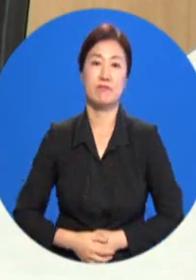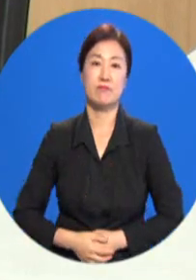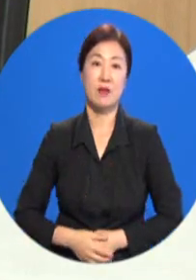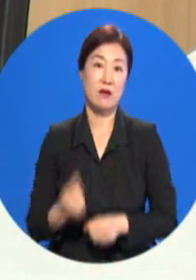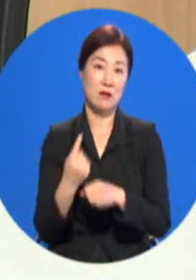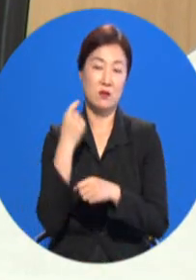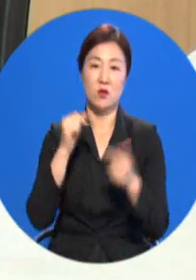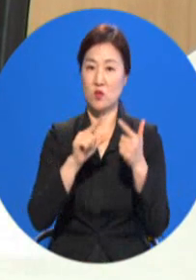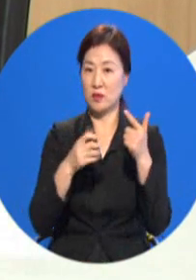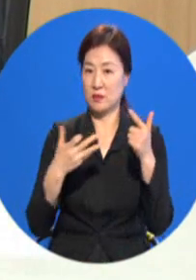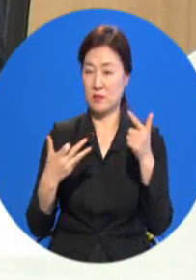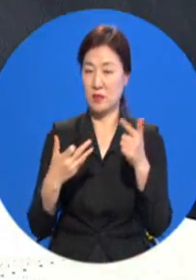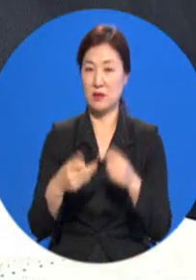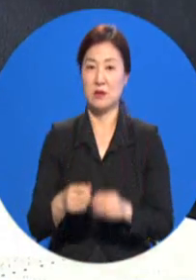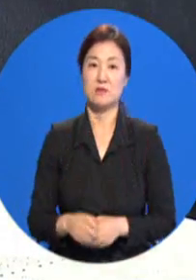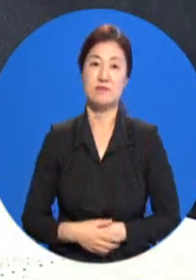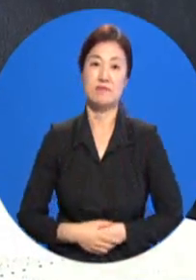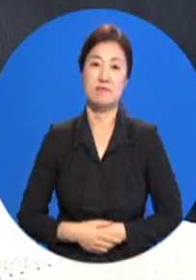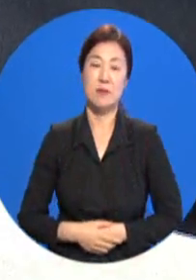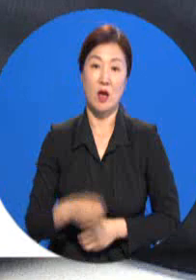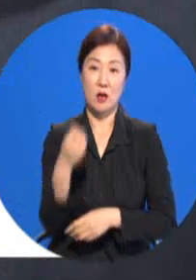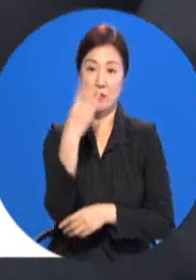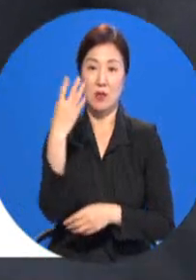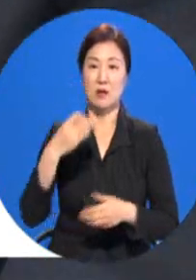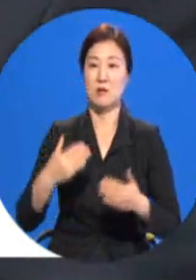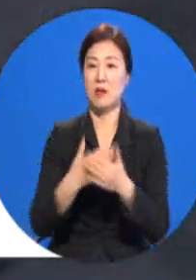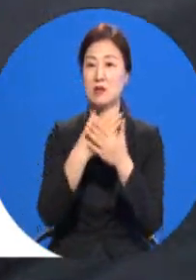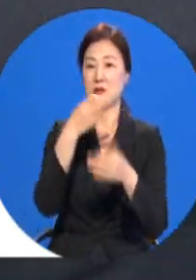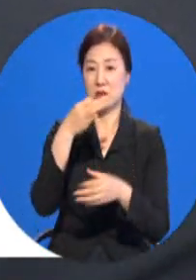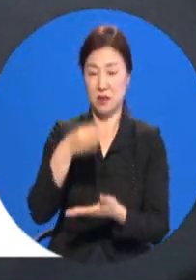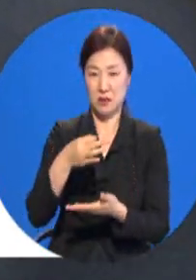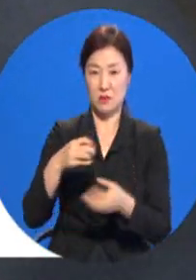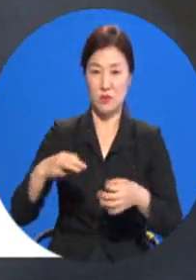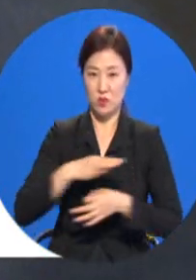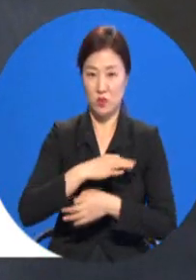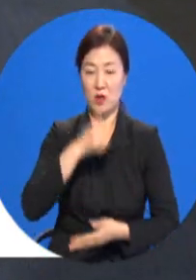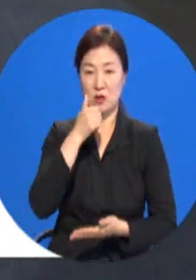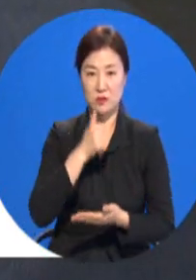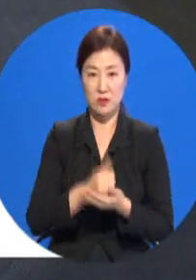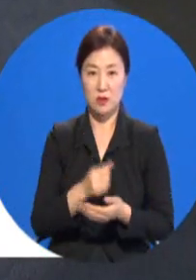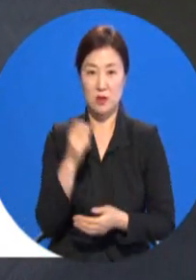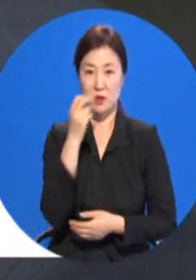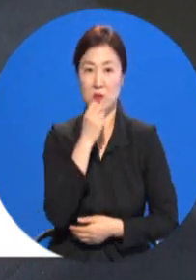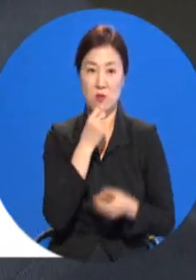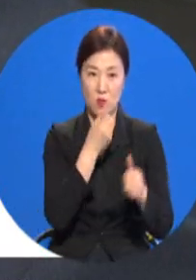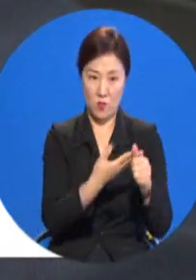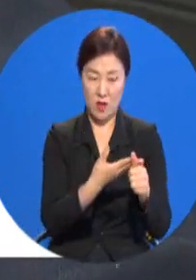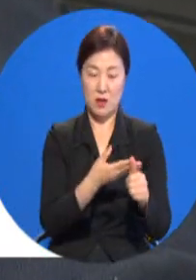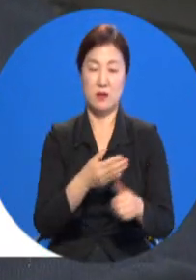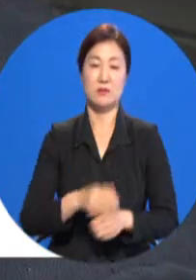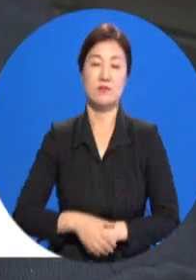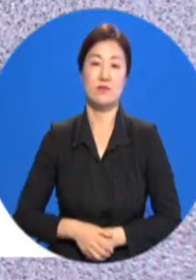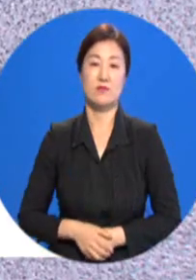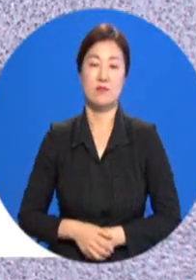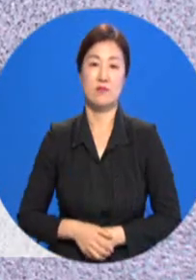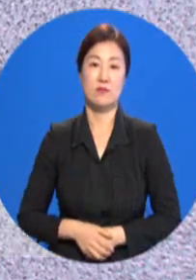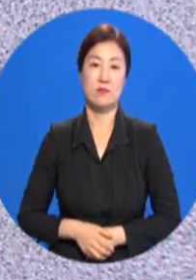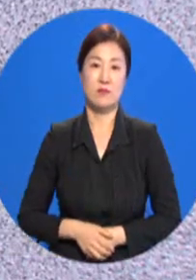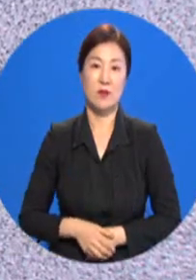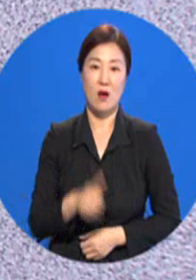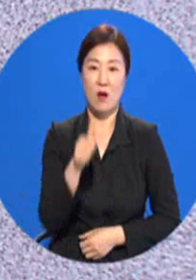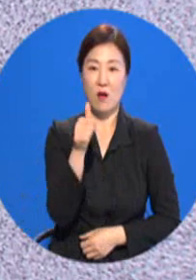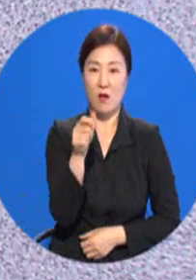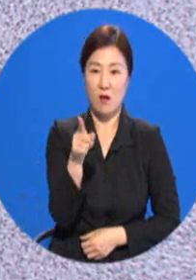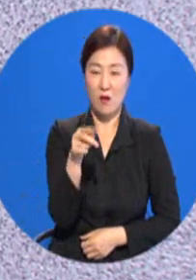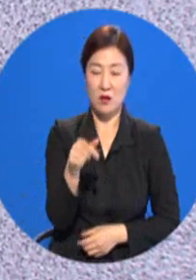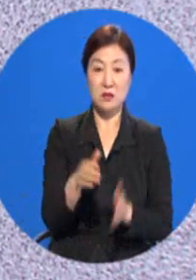지난해 6월 18일 정부의 지역신문발전기금을 유용한 혐의로 검찰에 고발된 허석 순천시장. 허 시장과